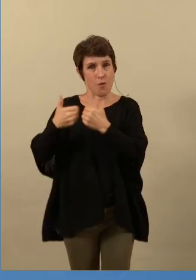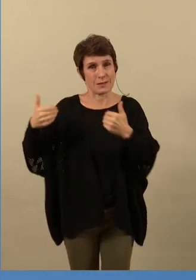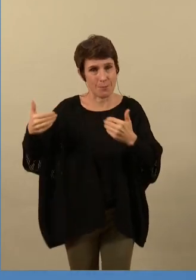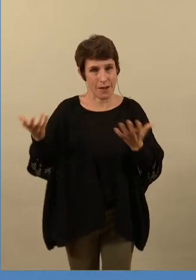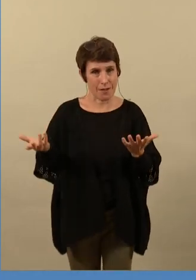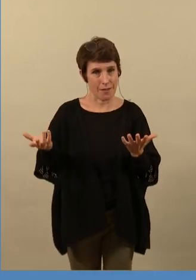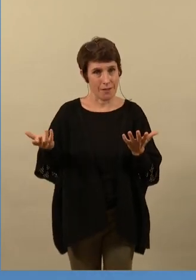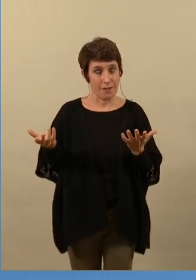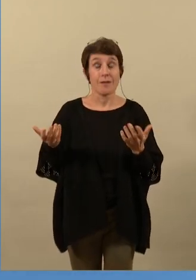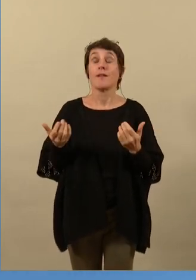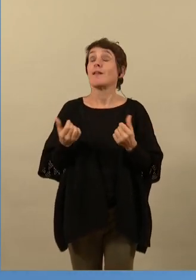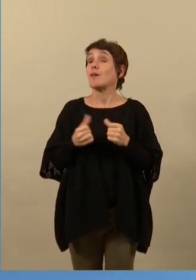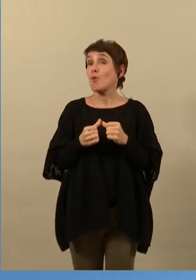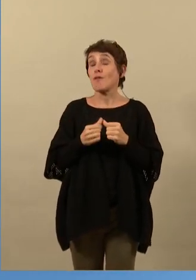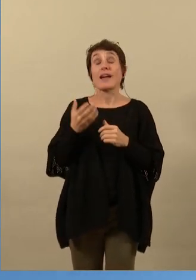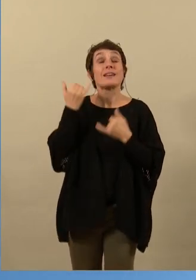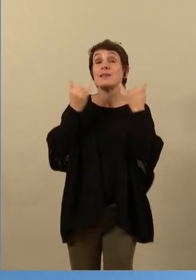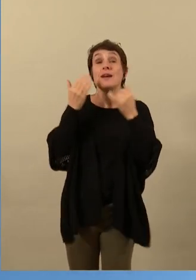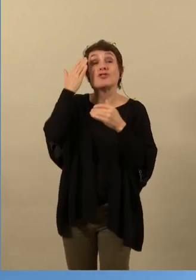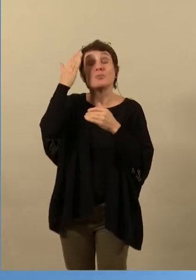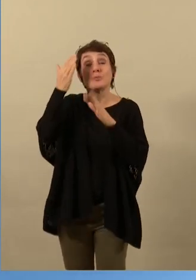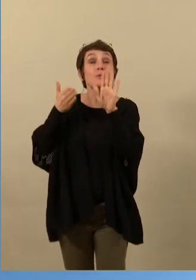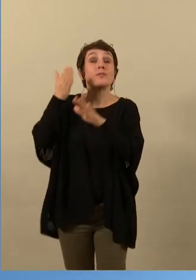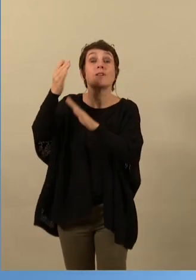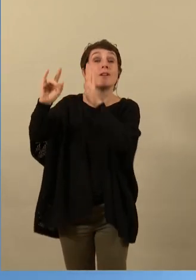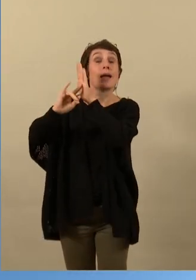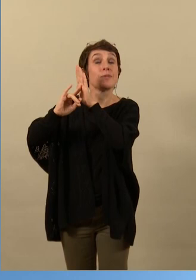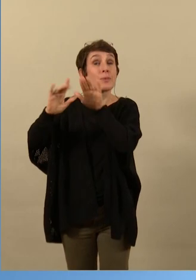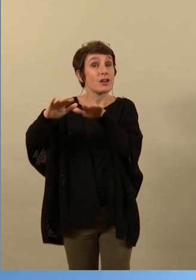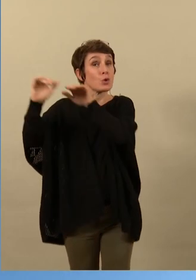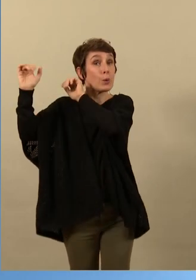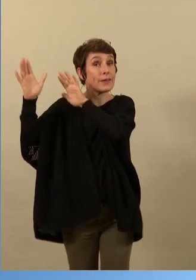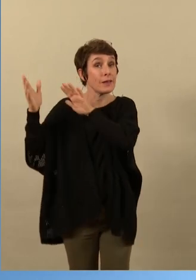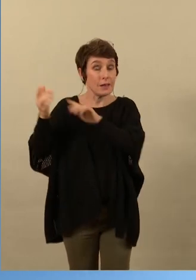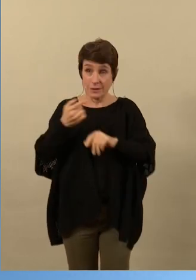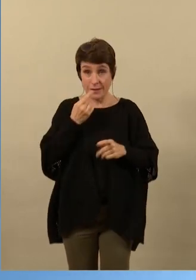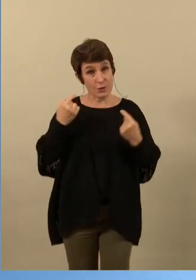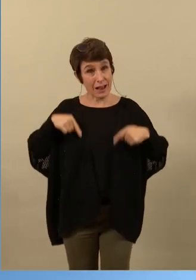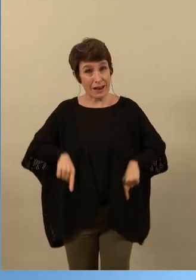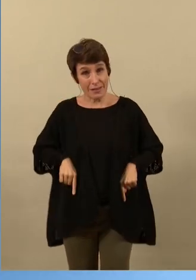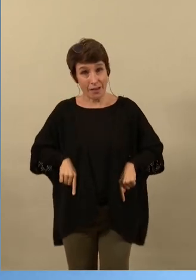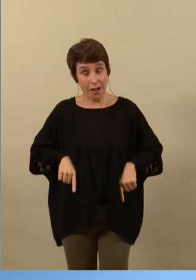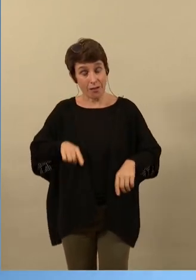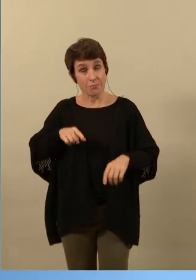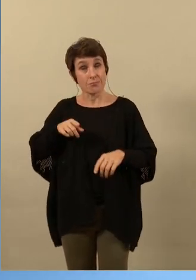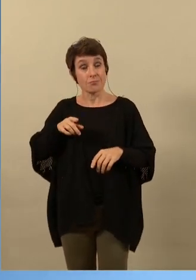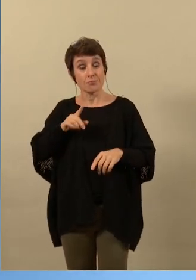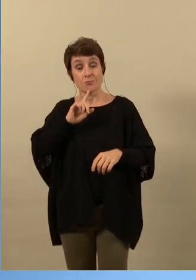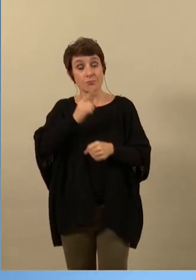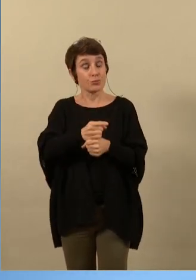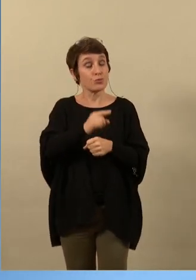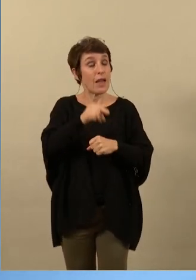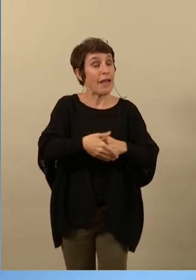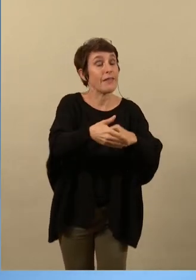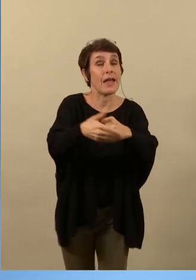qu'adiendra-t-il si ces MDPH se voit retirer cette compétence et que revient à l'état de demander et de pourvoir les aides